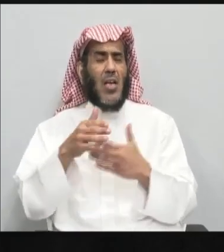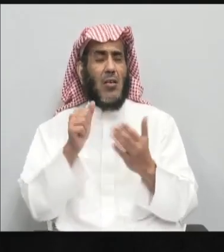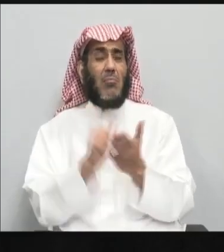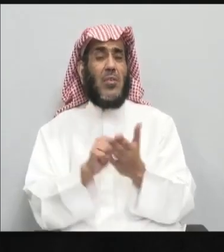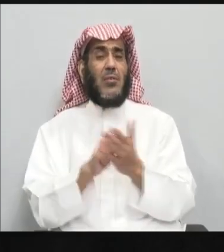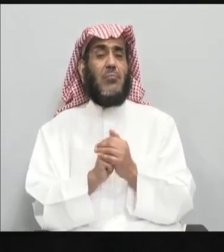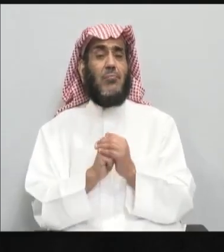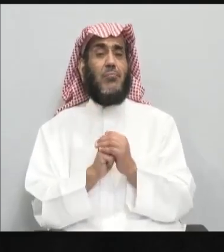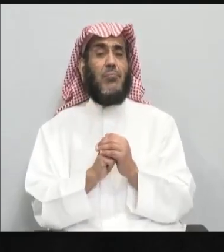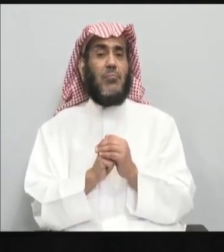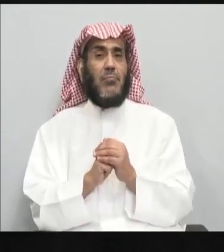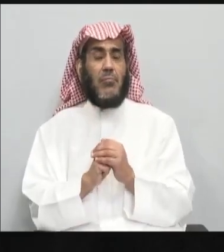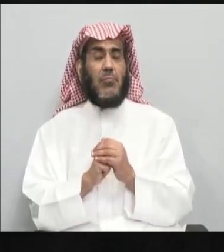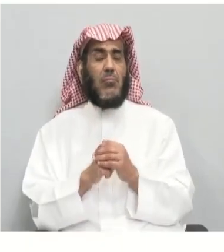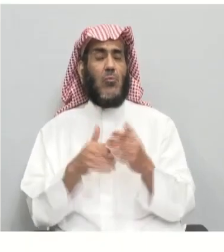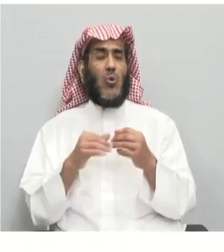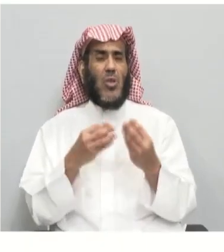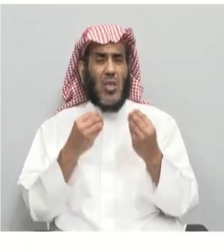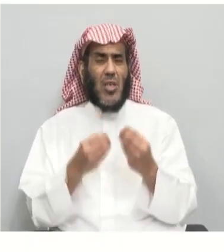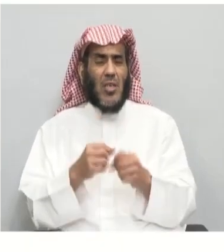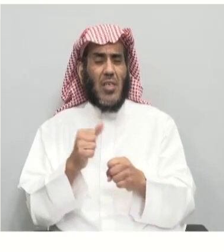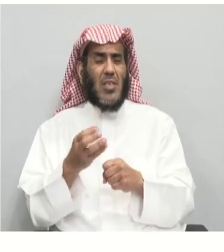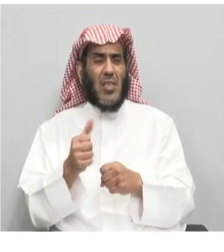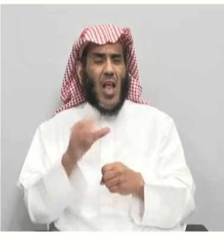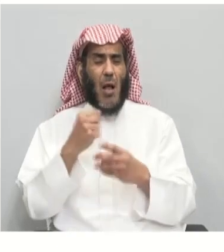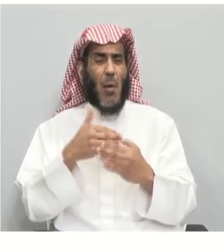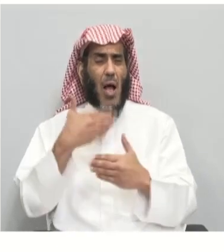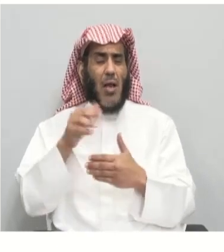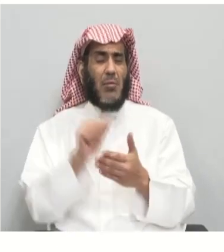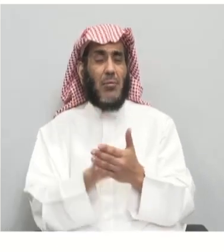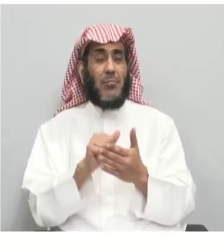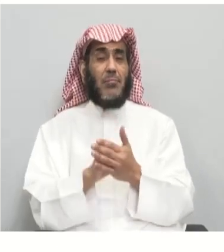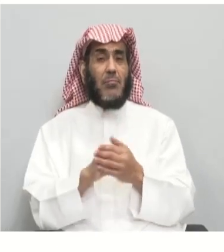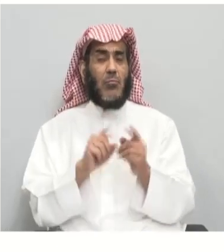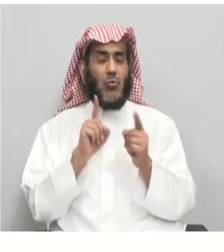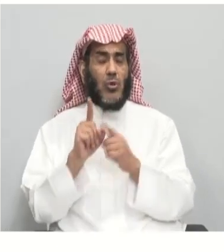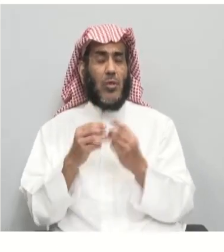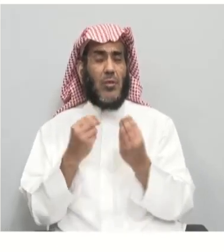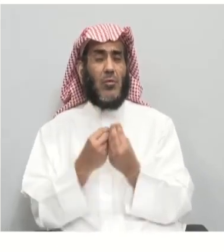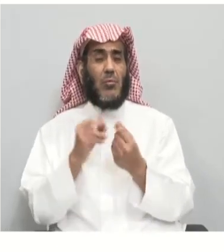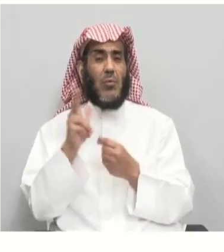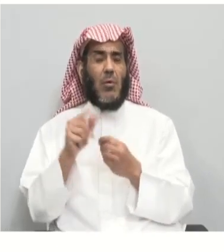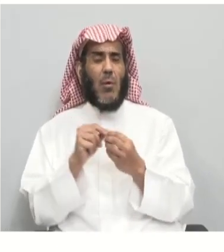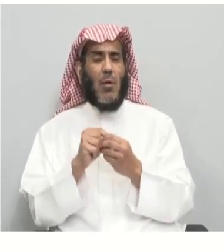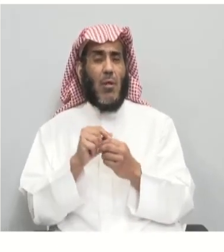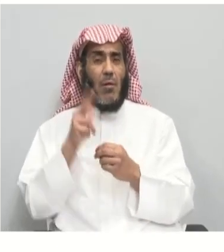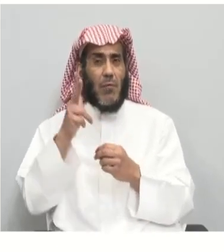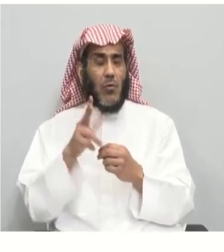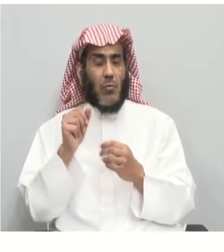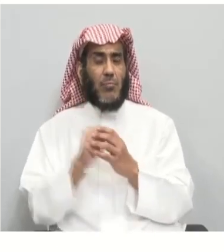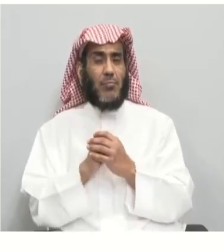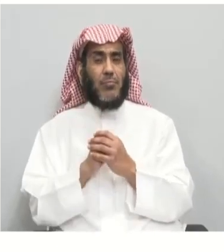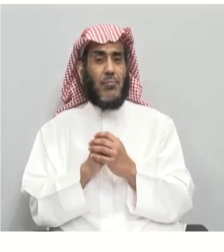المنزل طرق ترشيد استهلاك الماء خارج المنزل نشاهدها سويا من خلال هذا